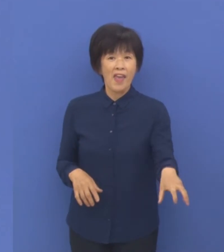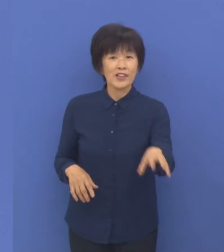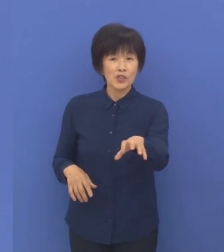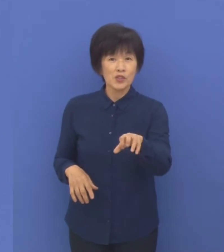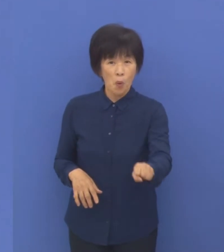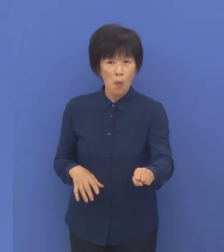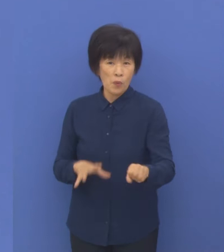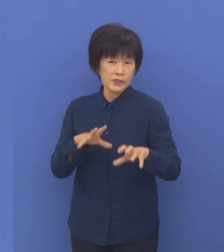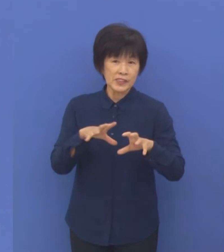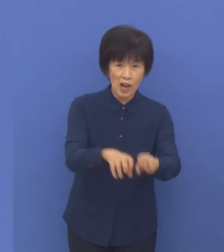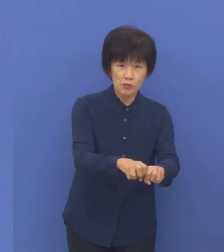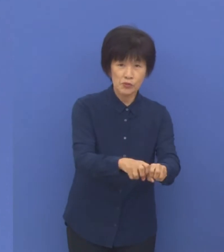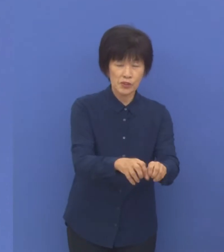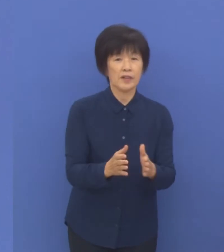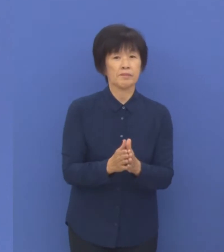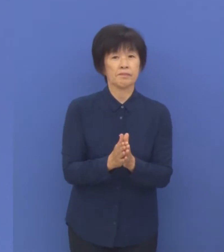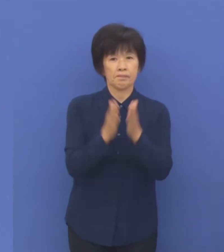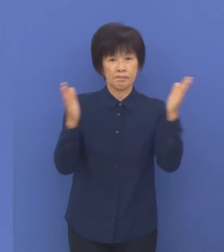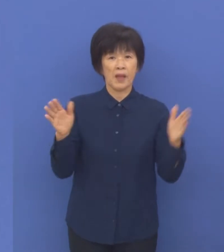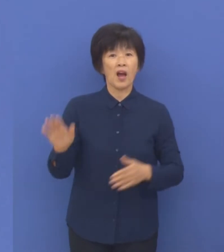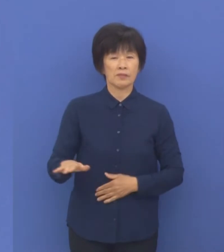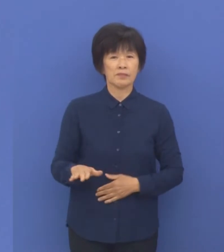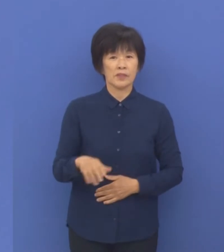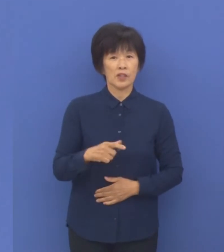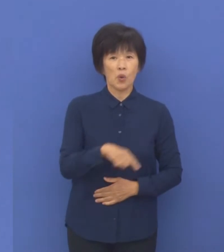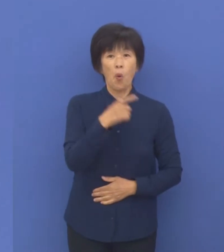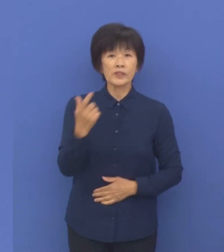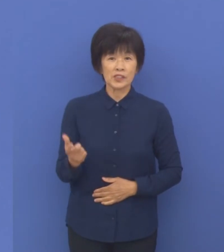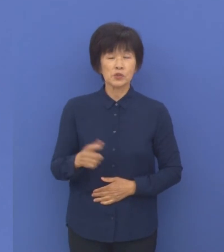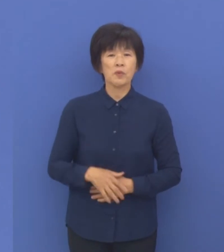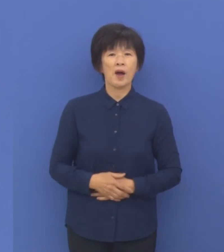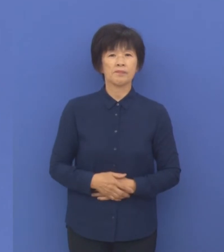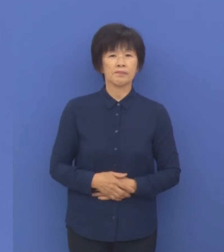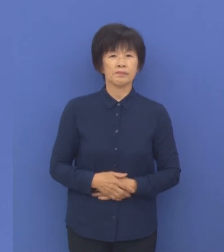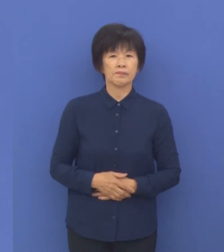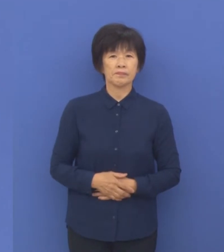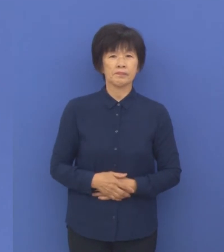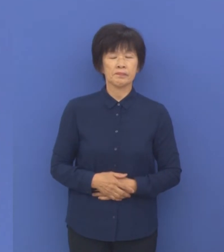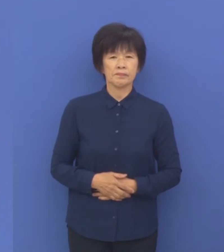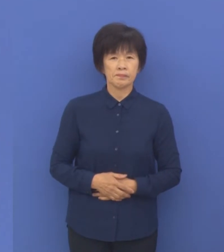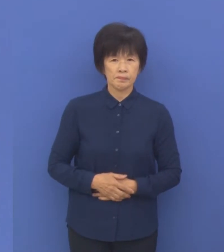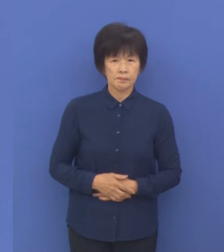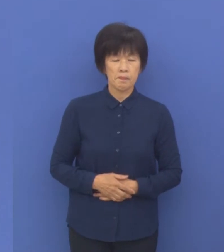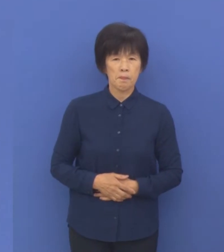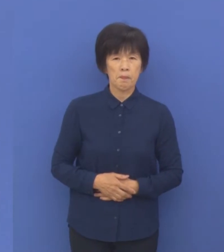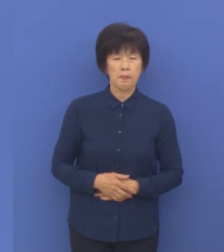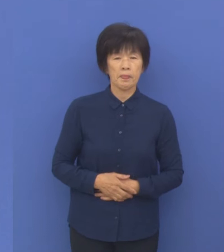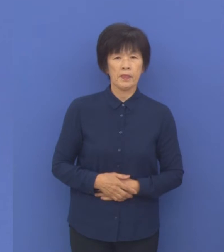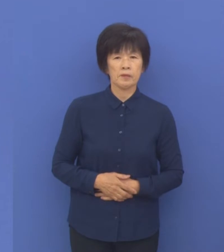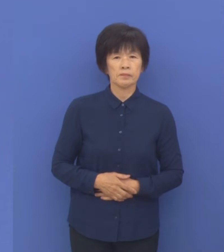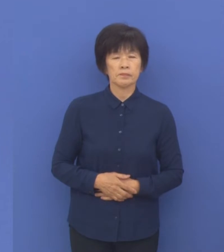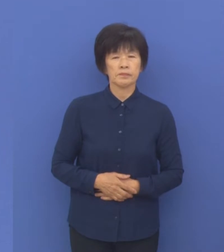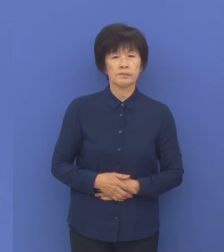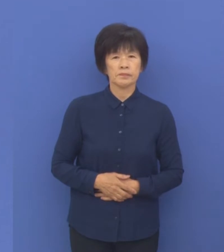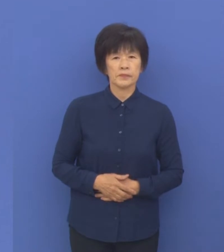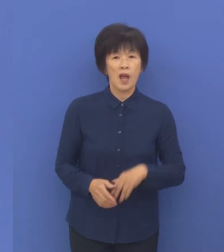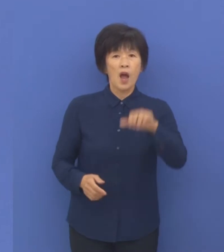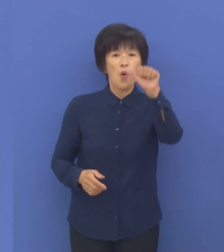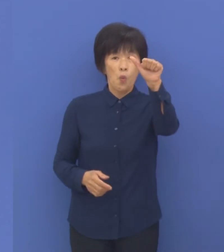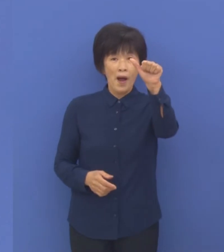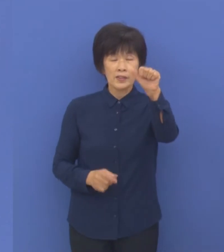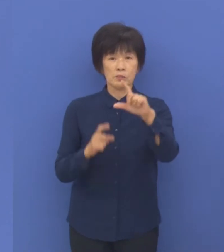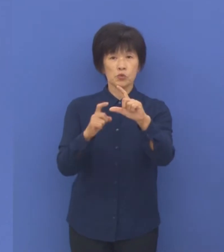行われますさらに当日は第5世代移動通信システム